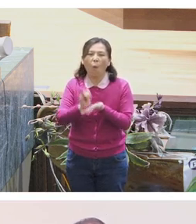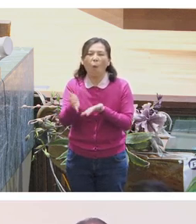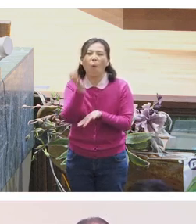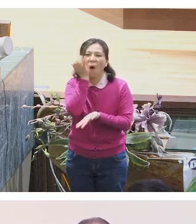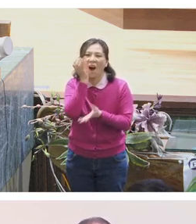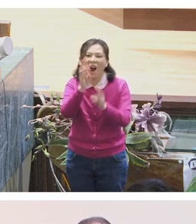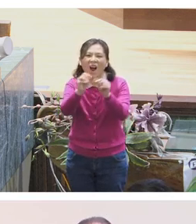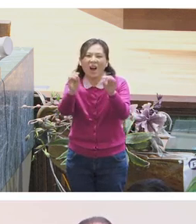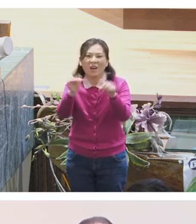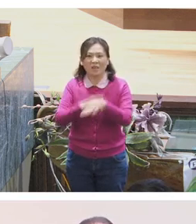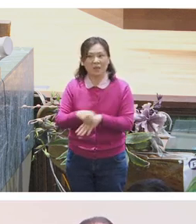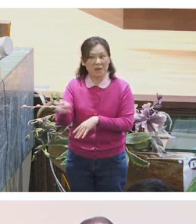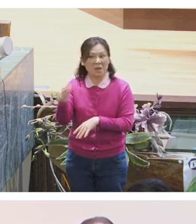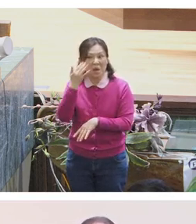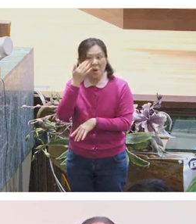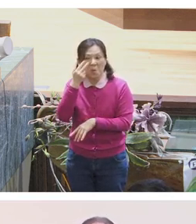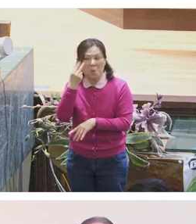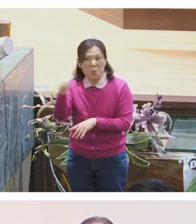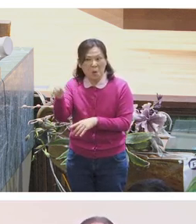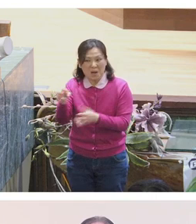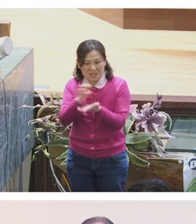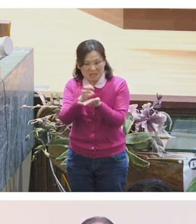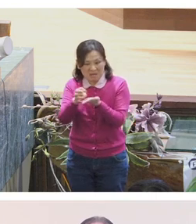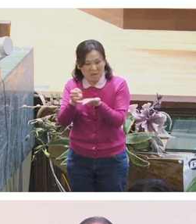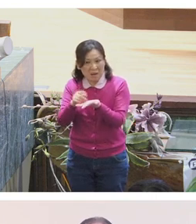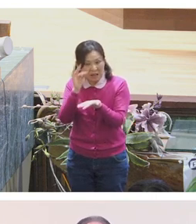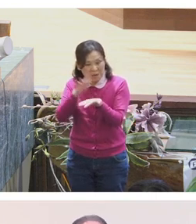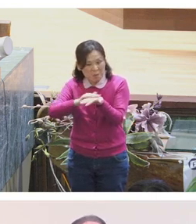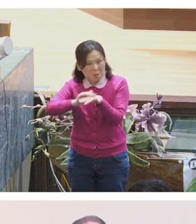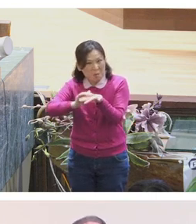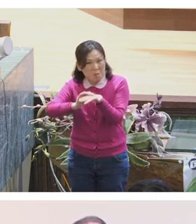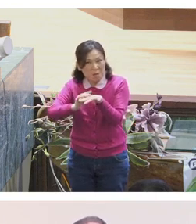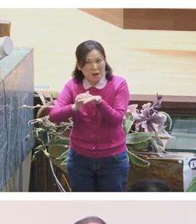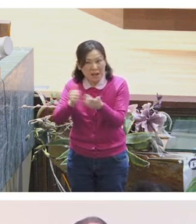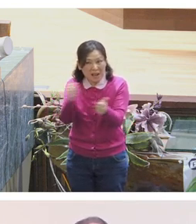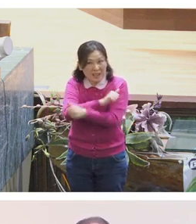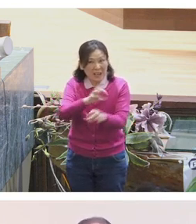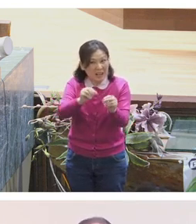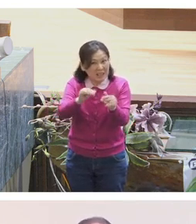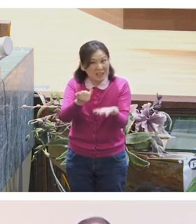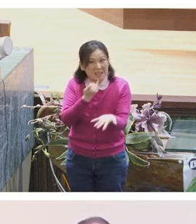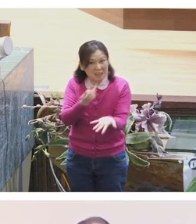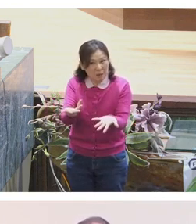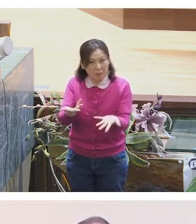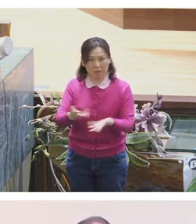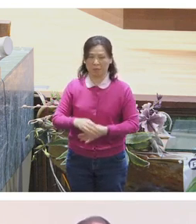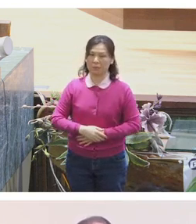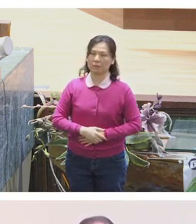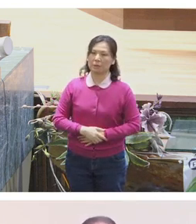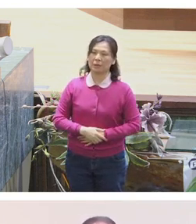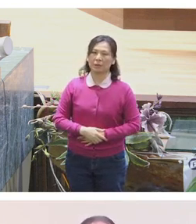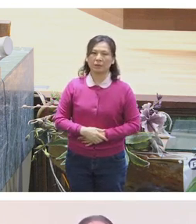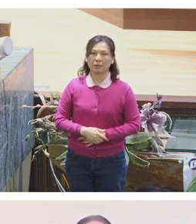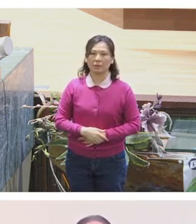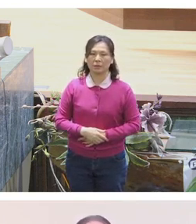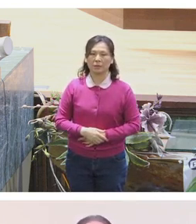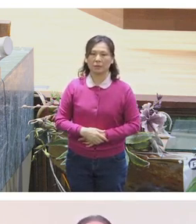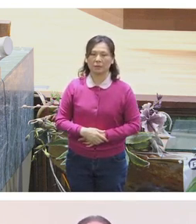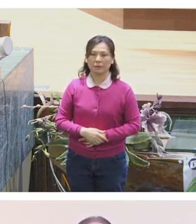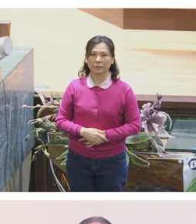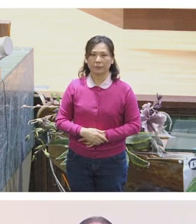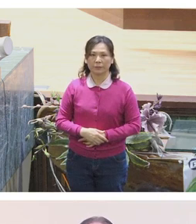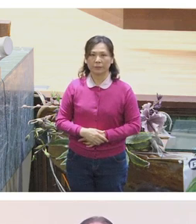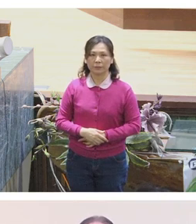下去，你试看看，可以用来代替沙子。我觉得，如果是这样子